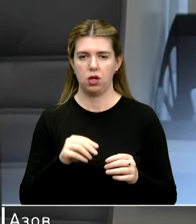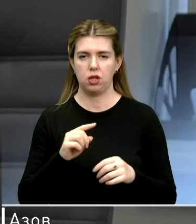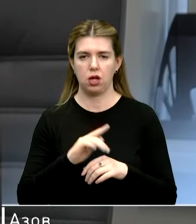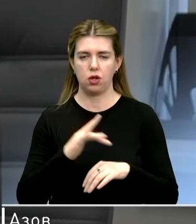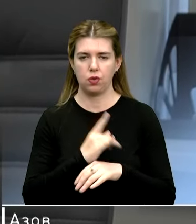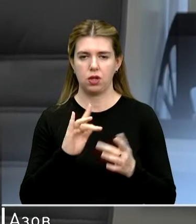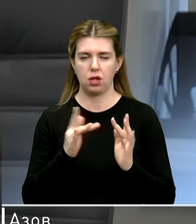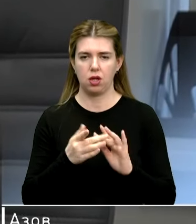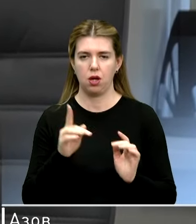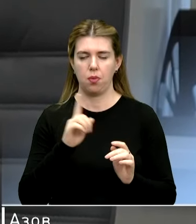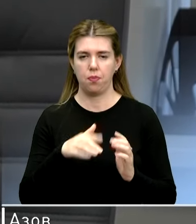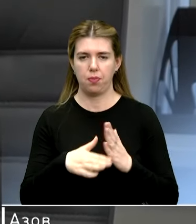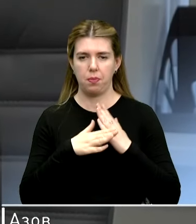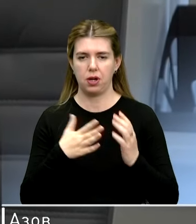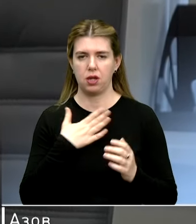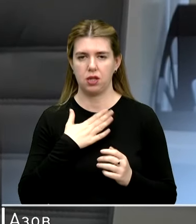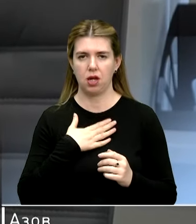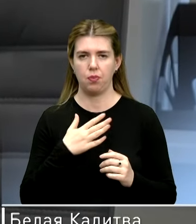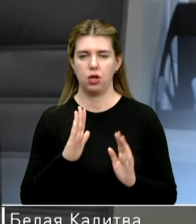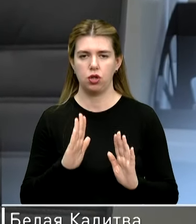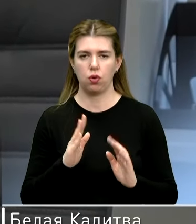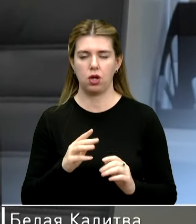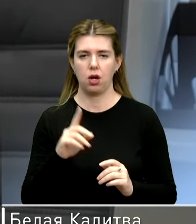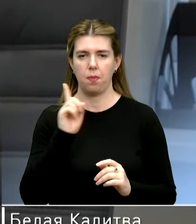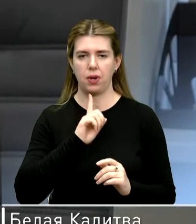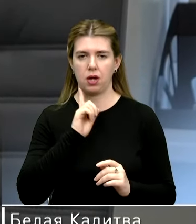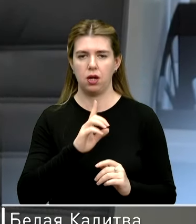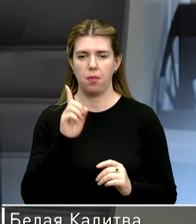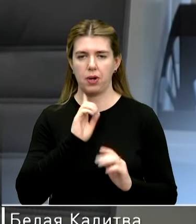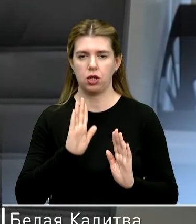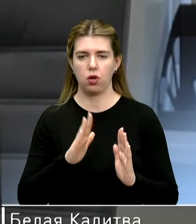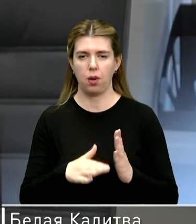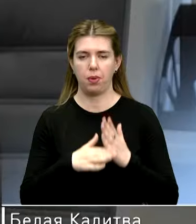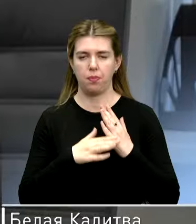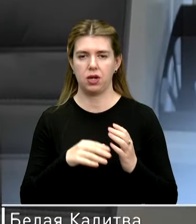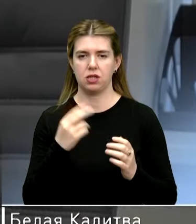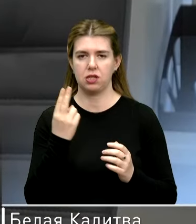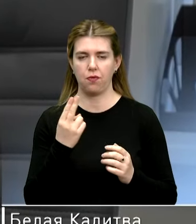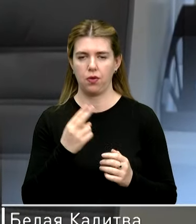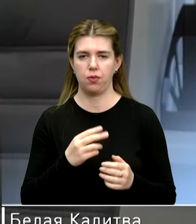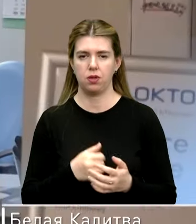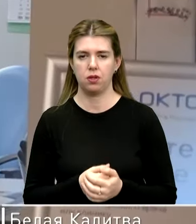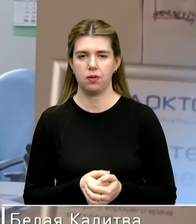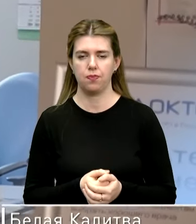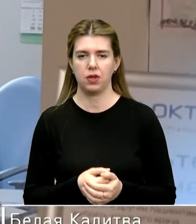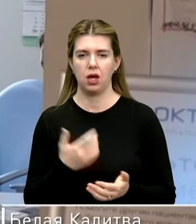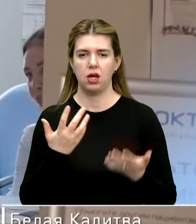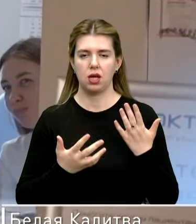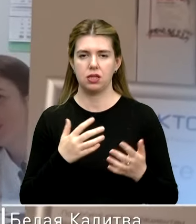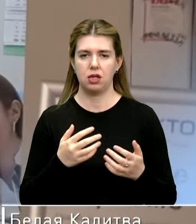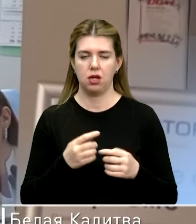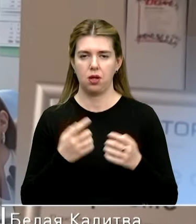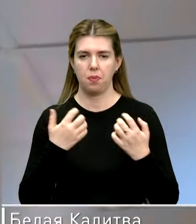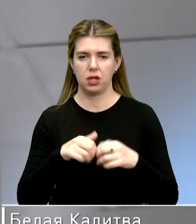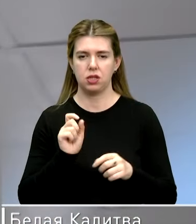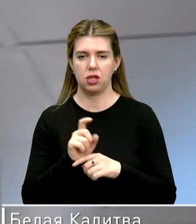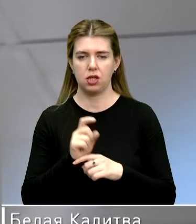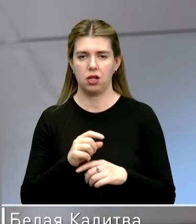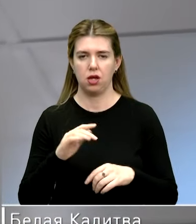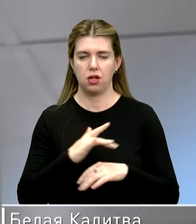искусственный интеллект, он нам в этом помогает только, ну, пока на рутинном уровне. Если механическим